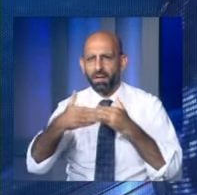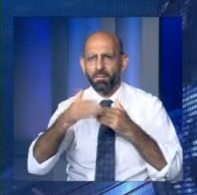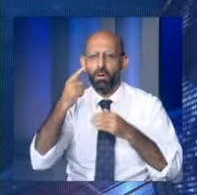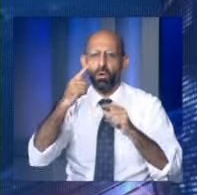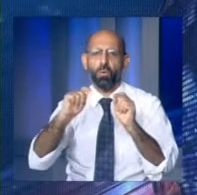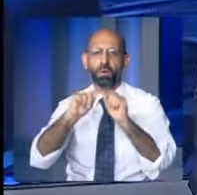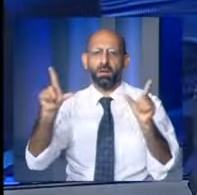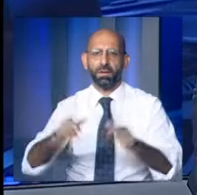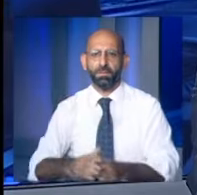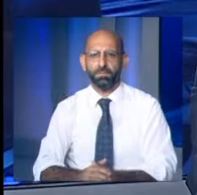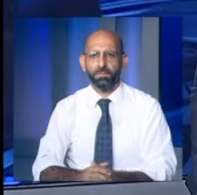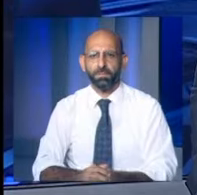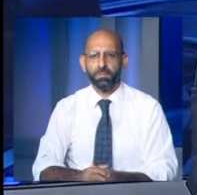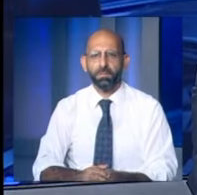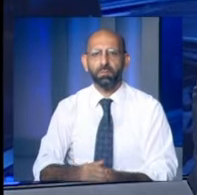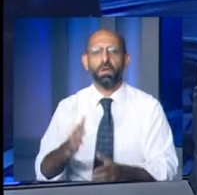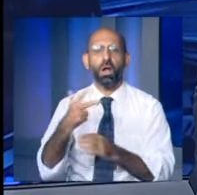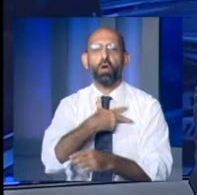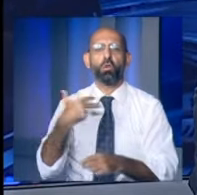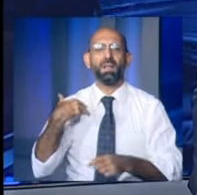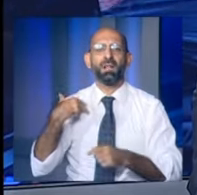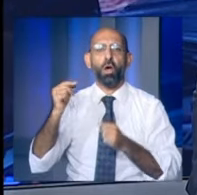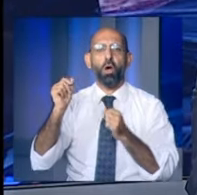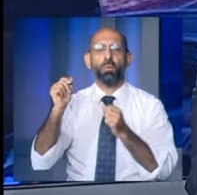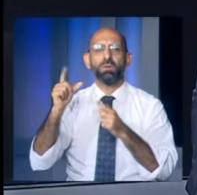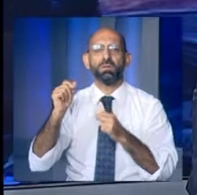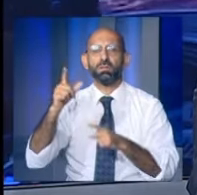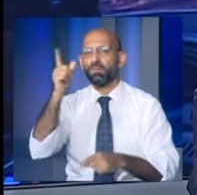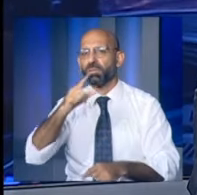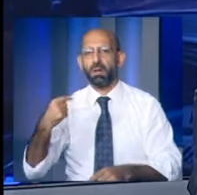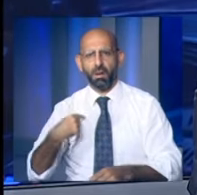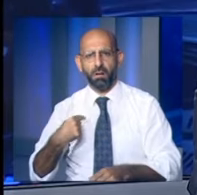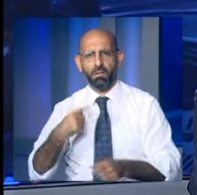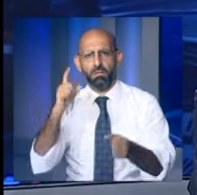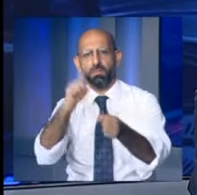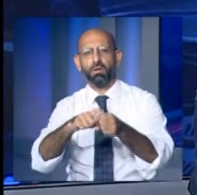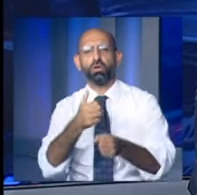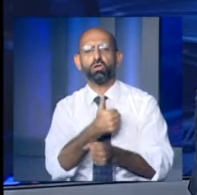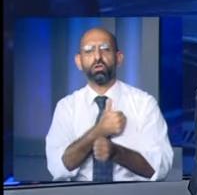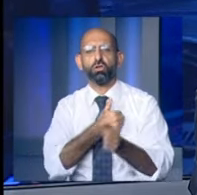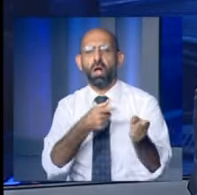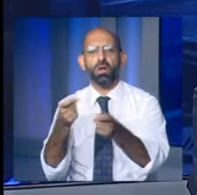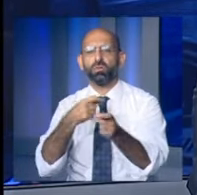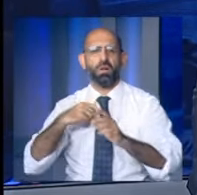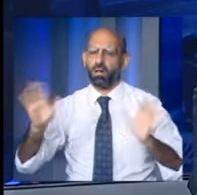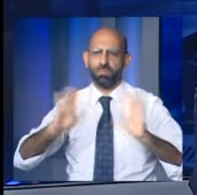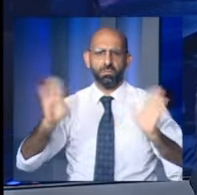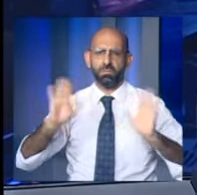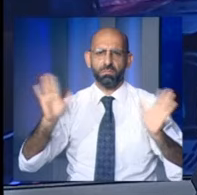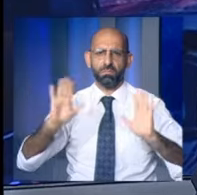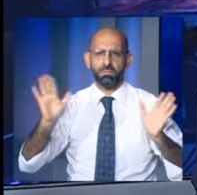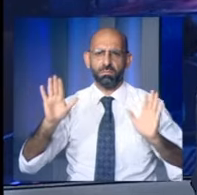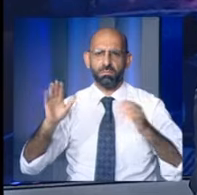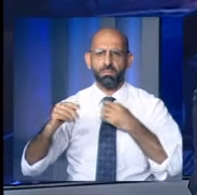في ديوان الموازنة. الناطق باسم حكومة قبرص كونستانتينوس ليتيمي بيوتيس أكد أن